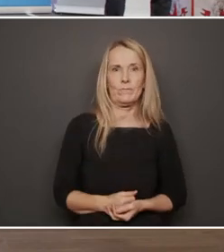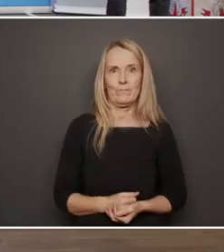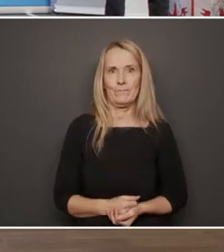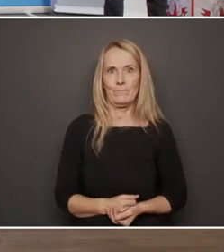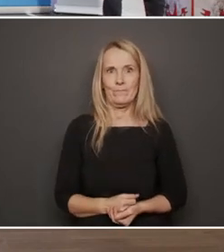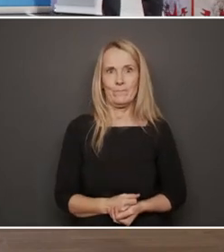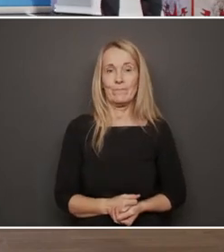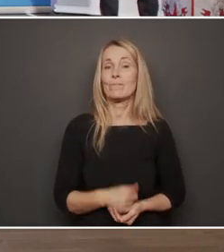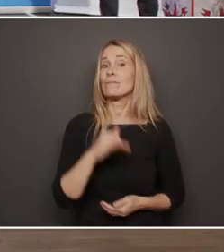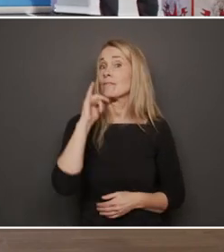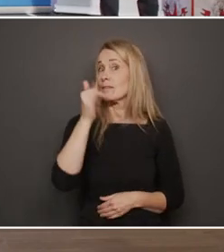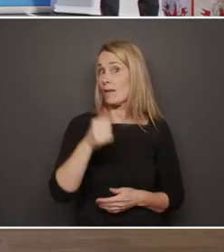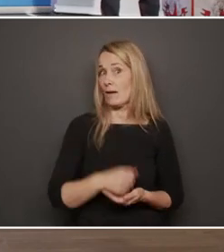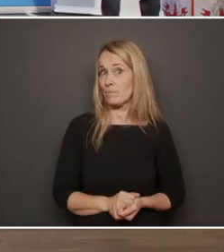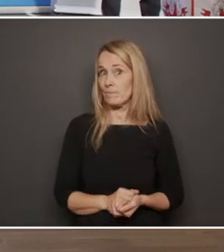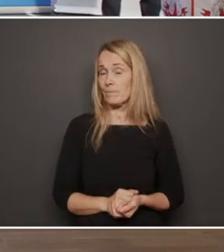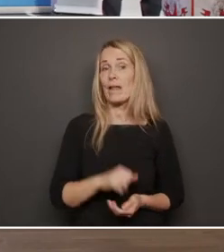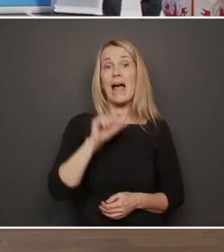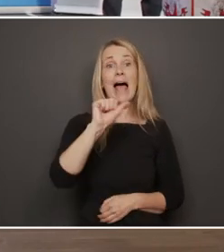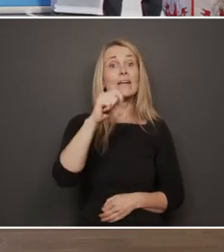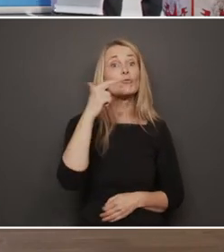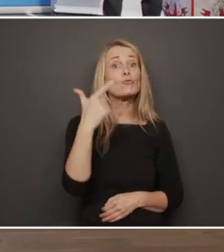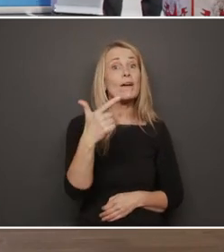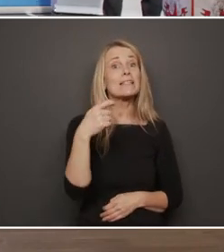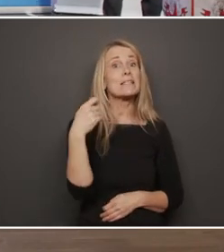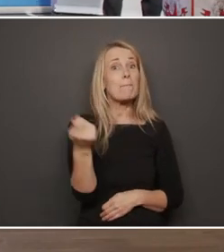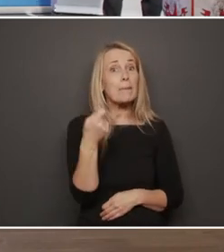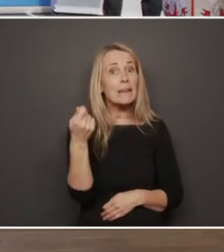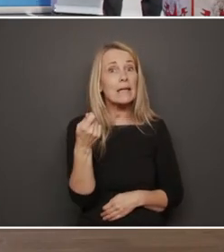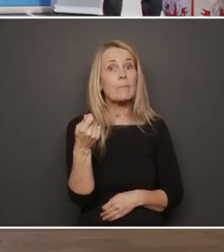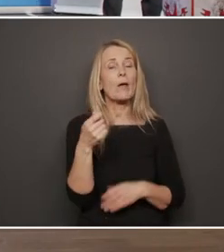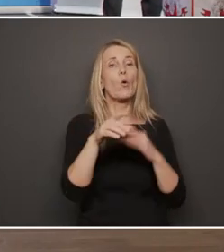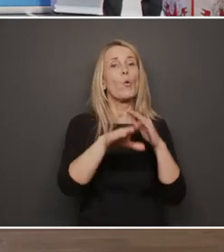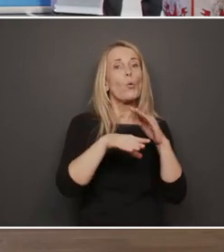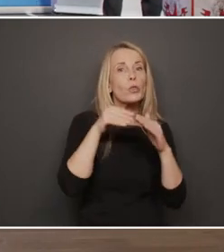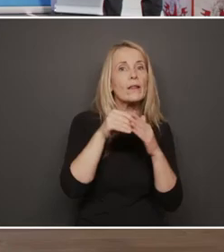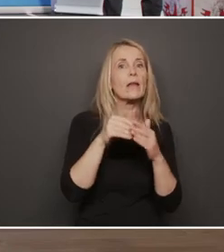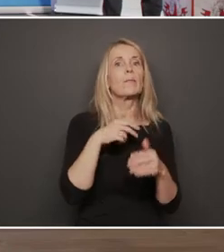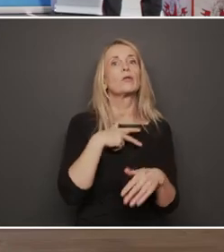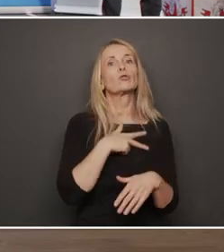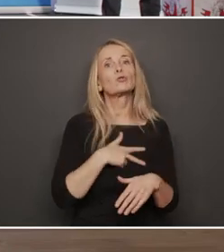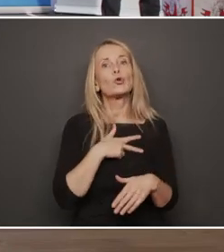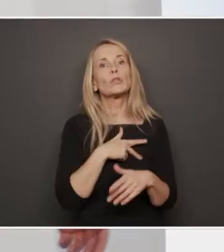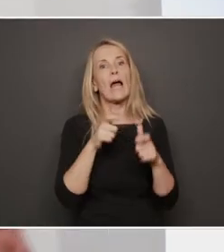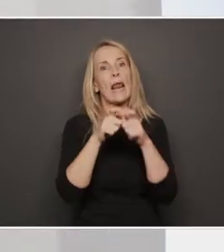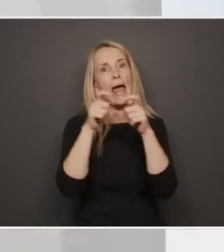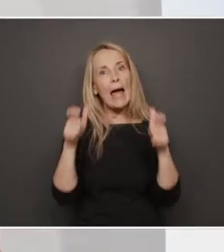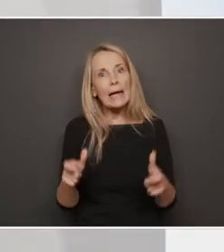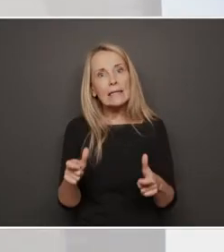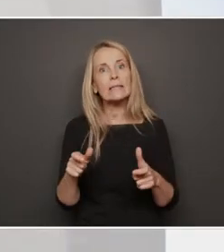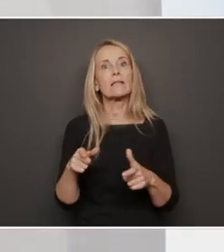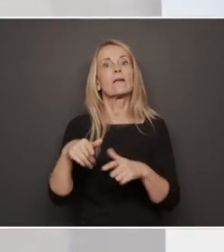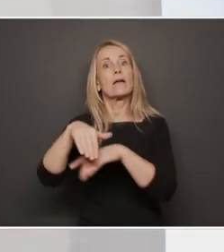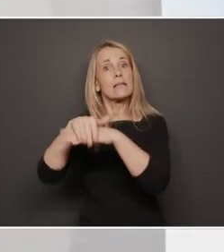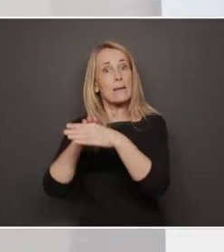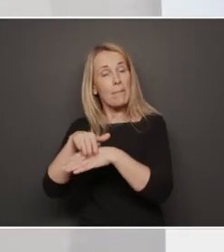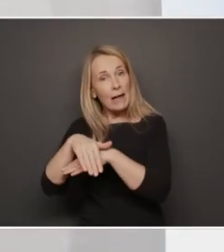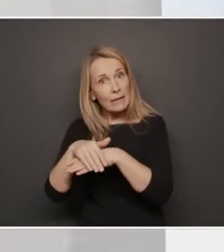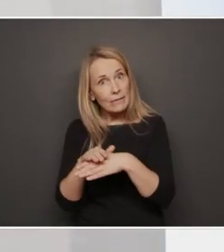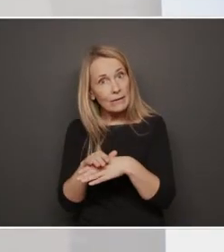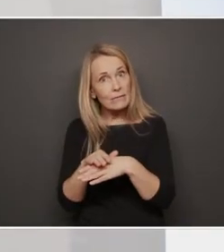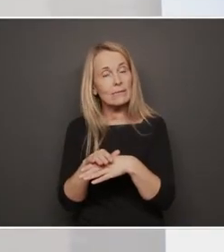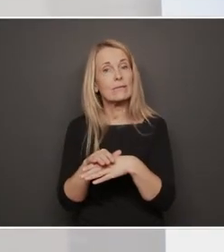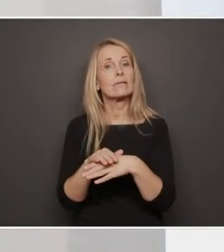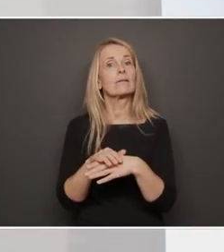Ja, 21 Betriebe, Unternehmen, soziale Einrichtungen und Gemeinden